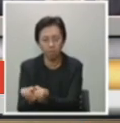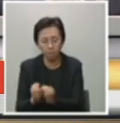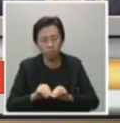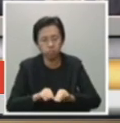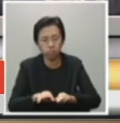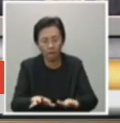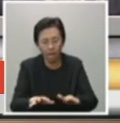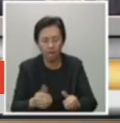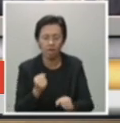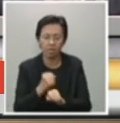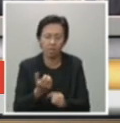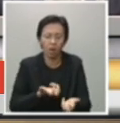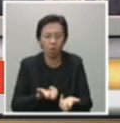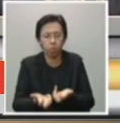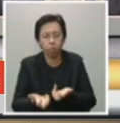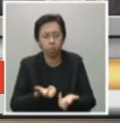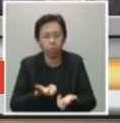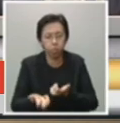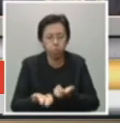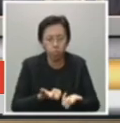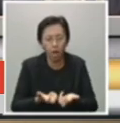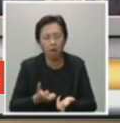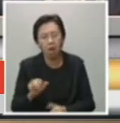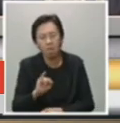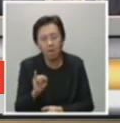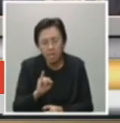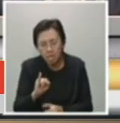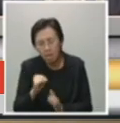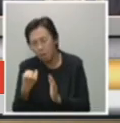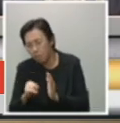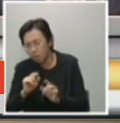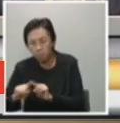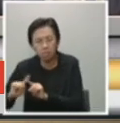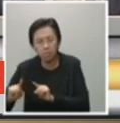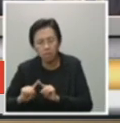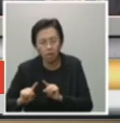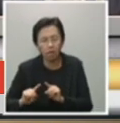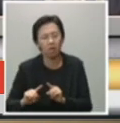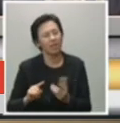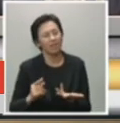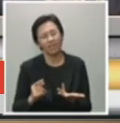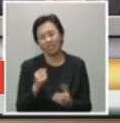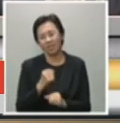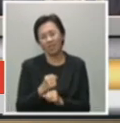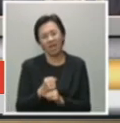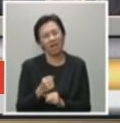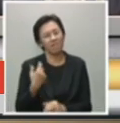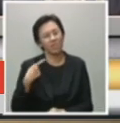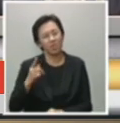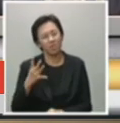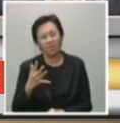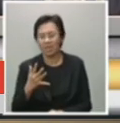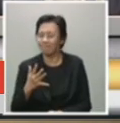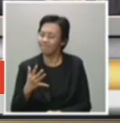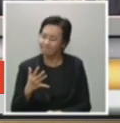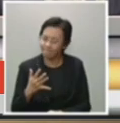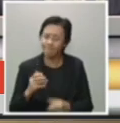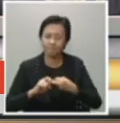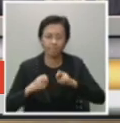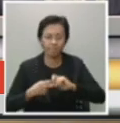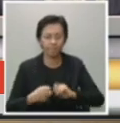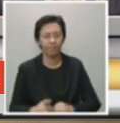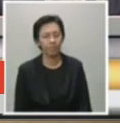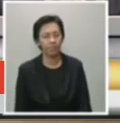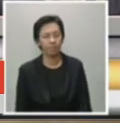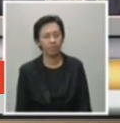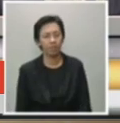และไร้ประสิทธิภาพรวมทั้งไม่เป็นประโยชน์และยังเป็นภาระให้กับประเทศความ